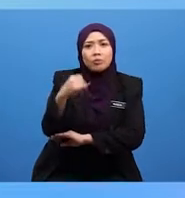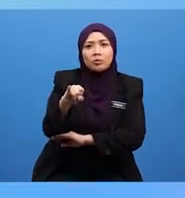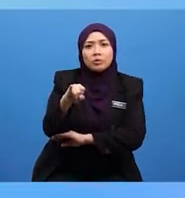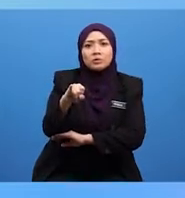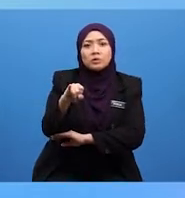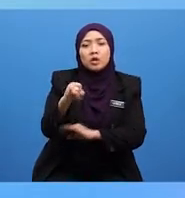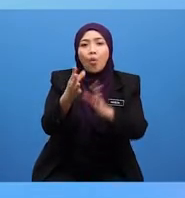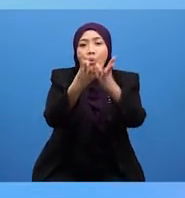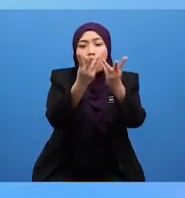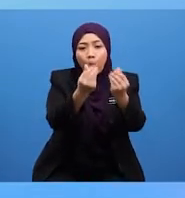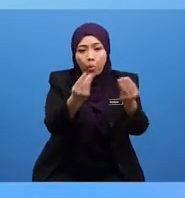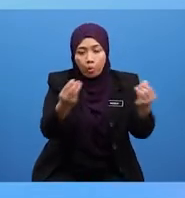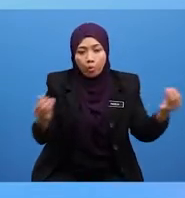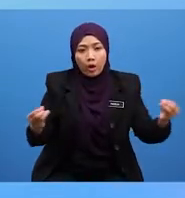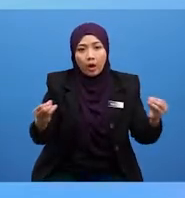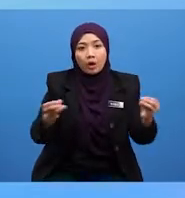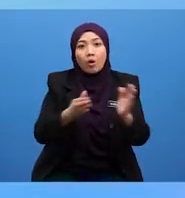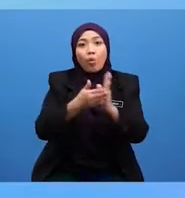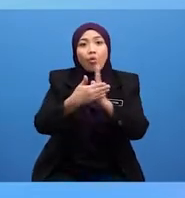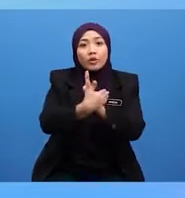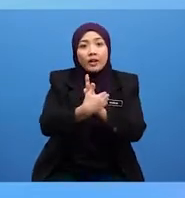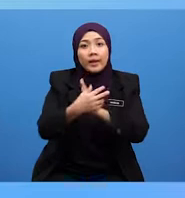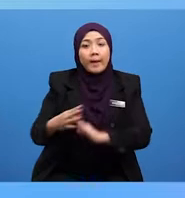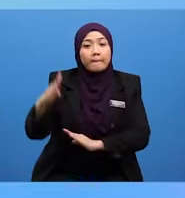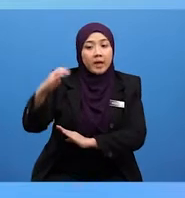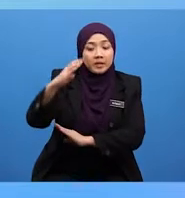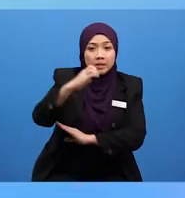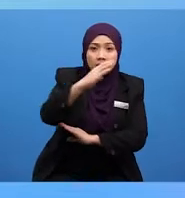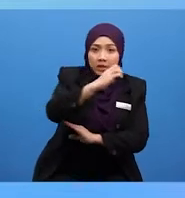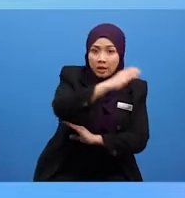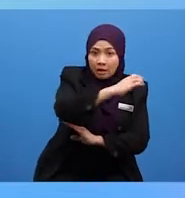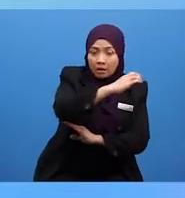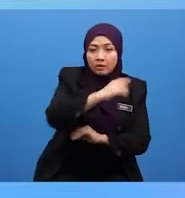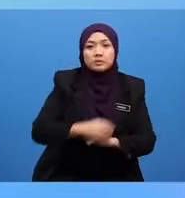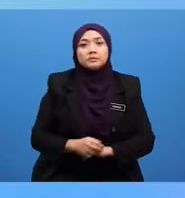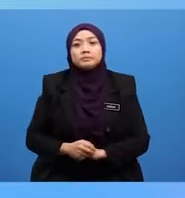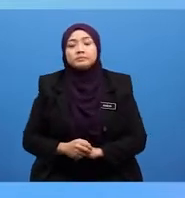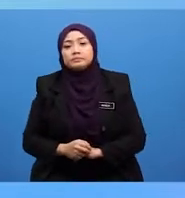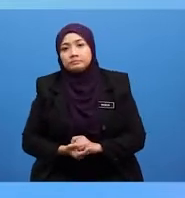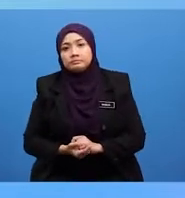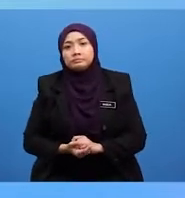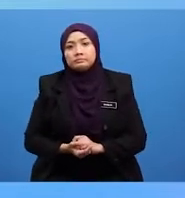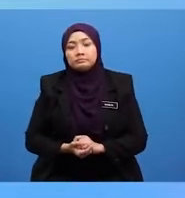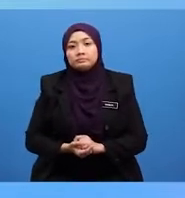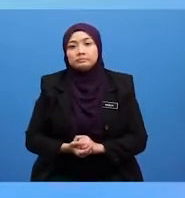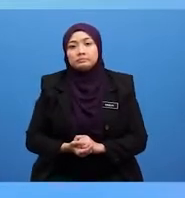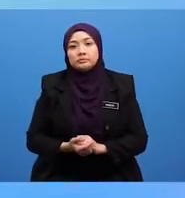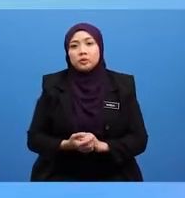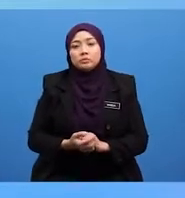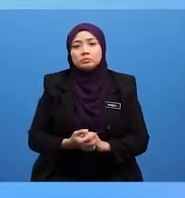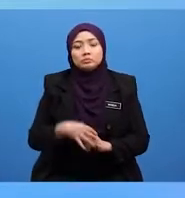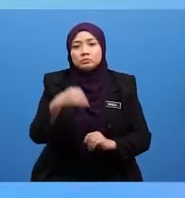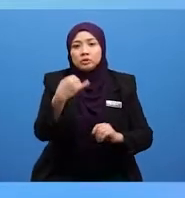tidak terbiodegradasi? Maksud tidak terbiodegradasi ialah tidak dapat